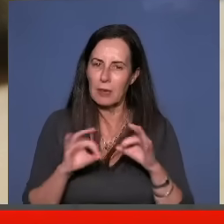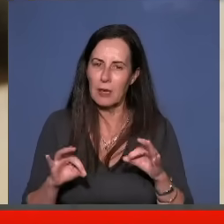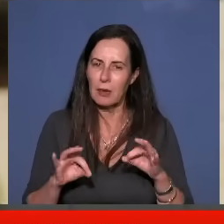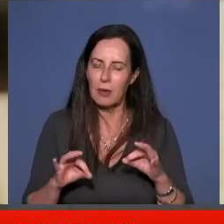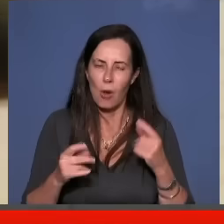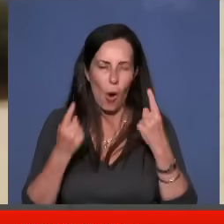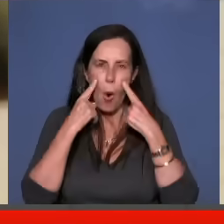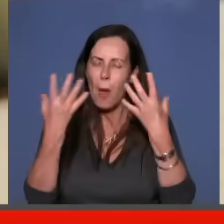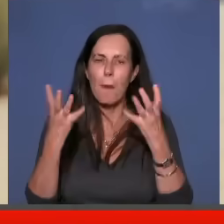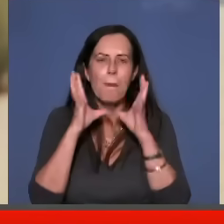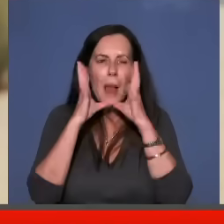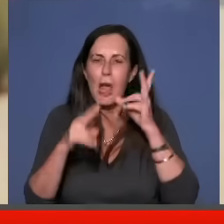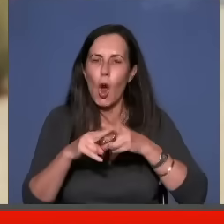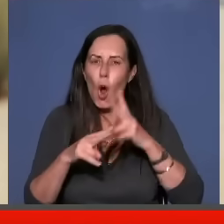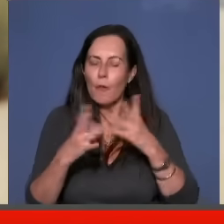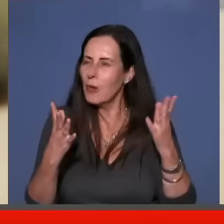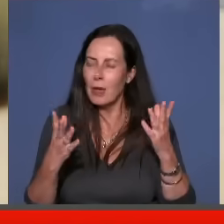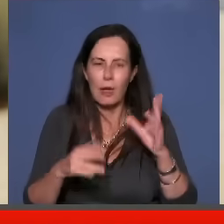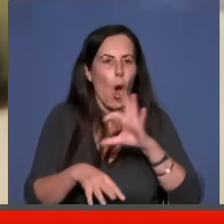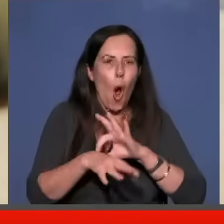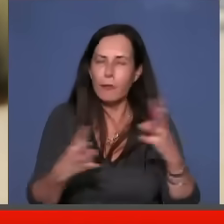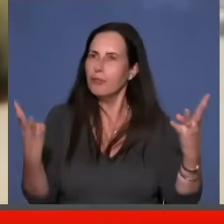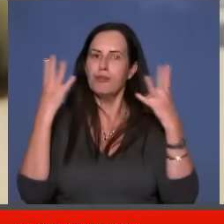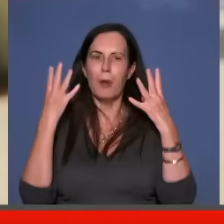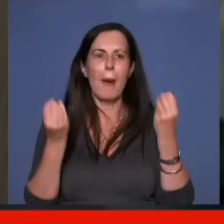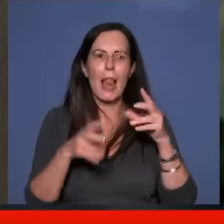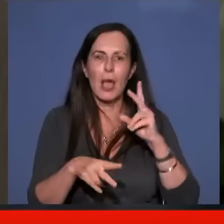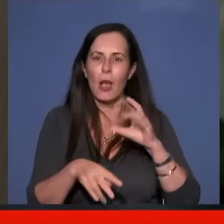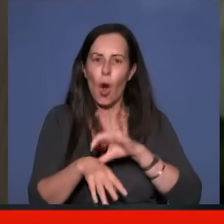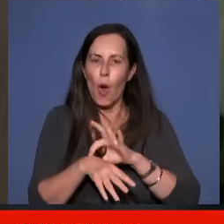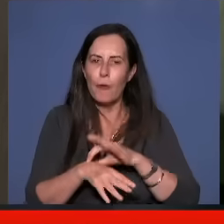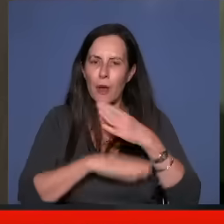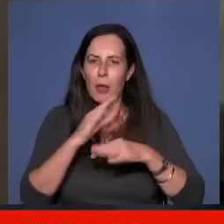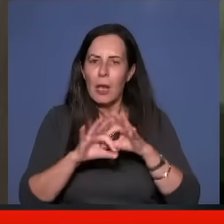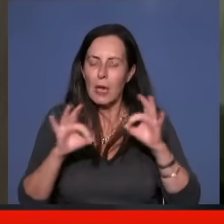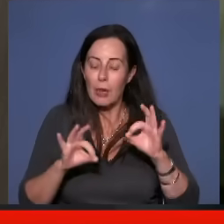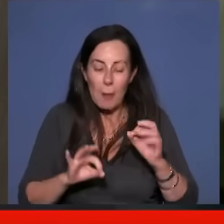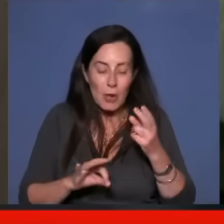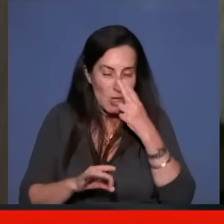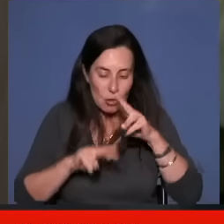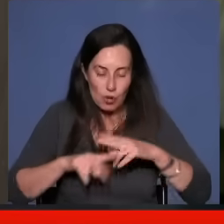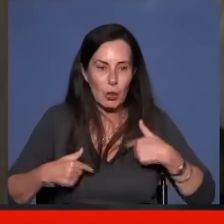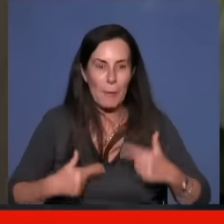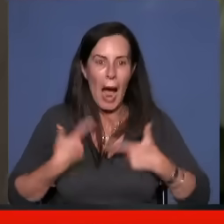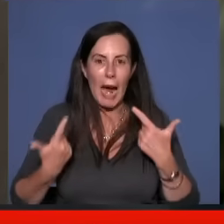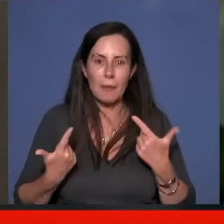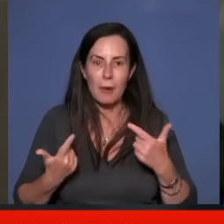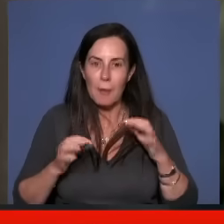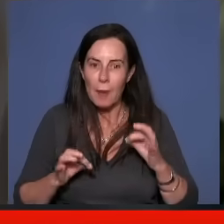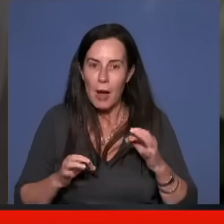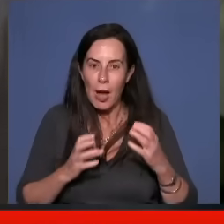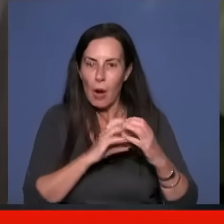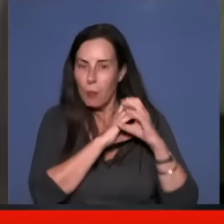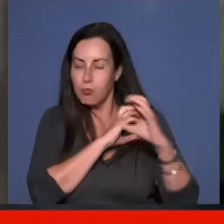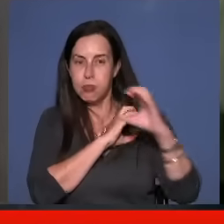רואה מלא רופאים, מלא אנשים קופצים עליי. פרמדיקים, ואז התחיל ממש להילחם על החיים שלי. כי ממש כדור של מג זה לא